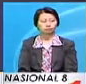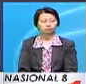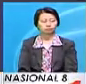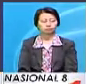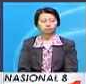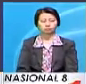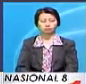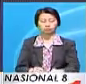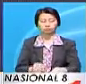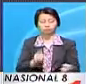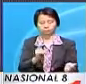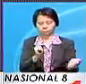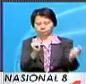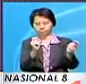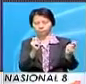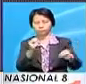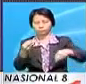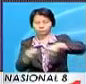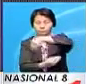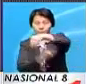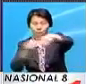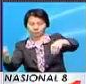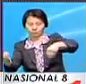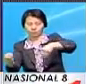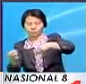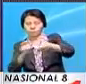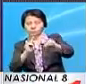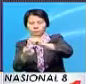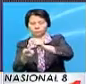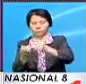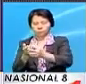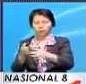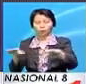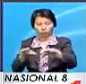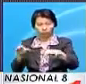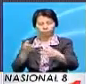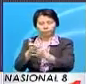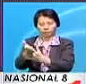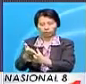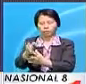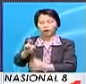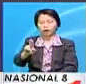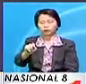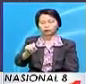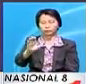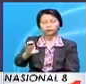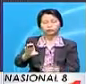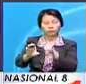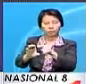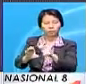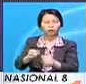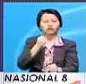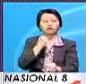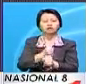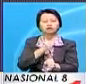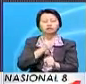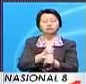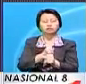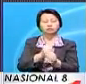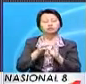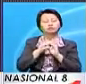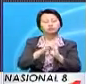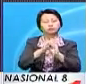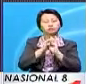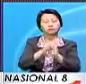Transformasi yang dilakukan melalui RTC ini adalah merupakan kerjasama